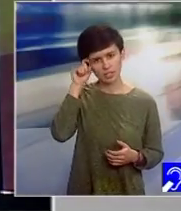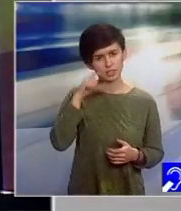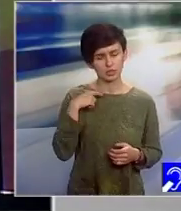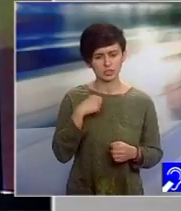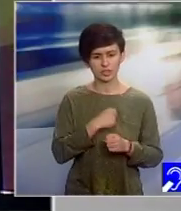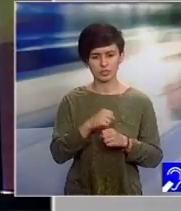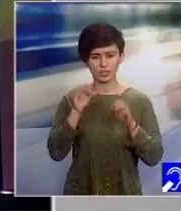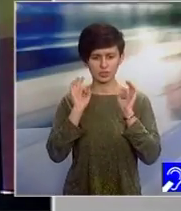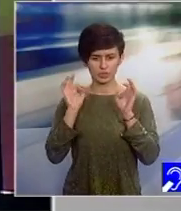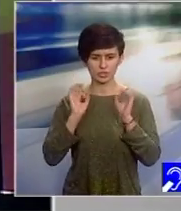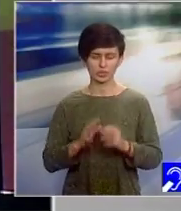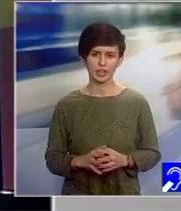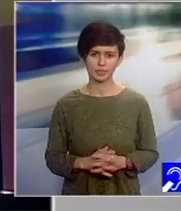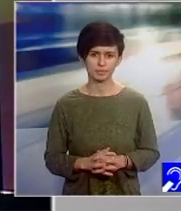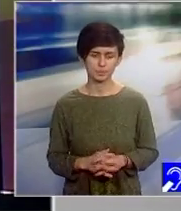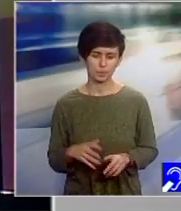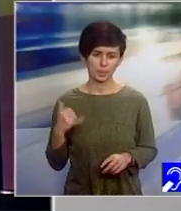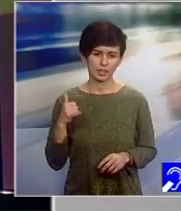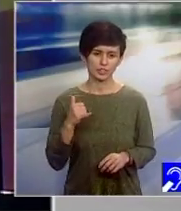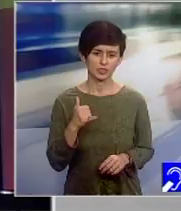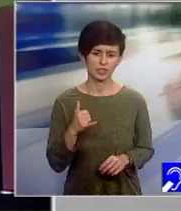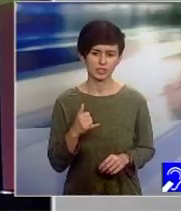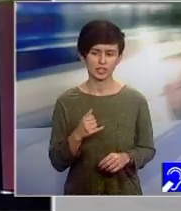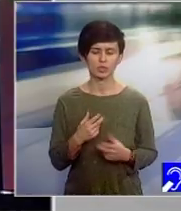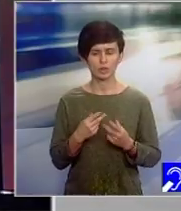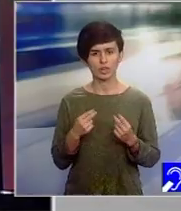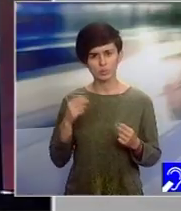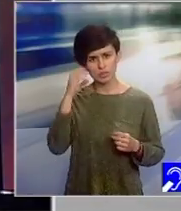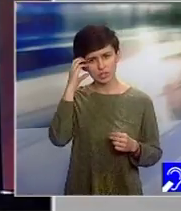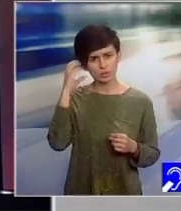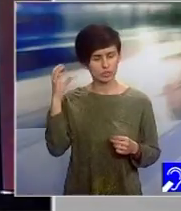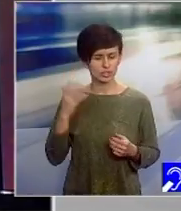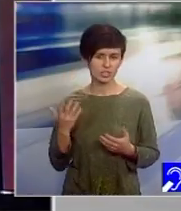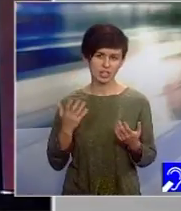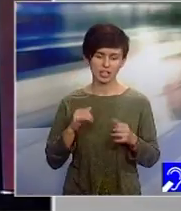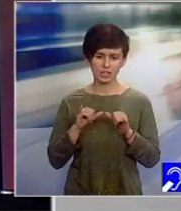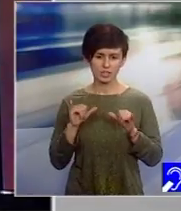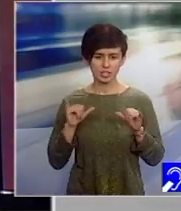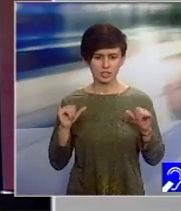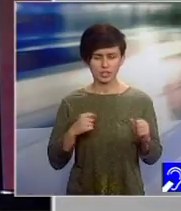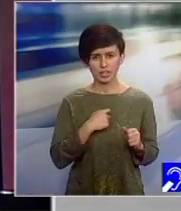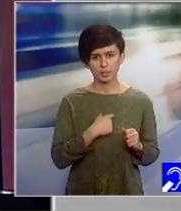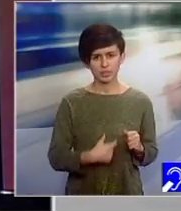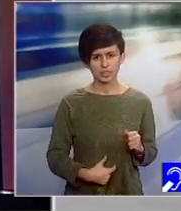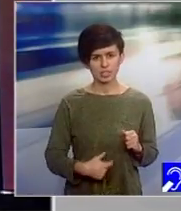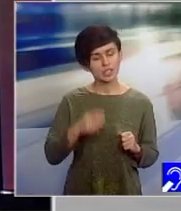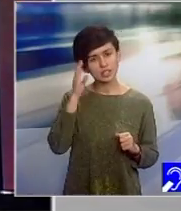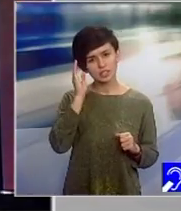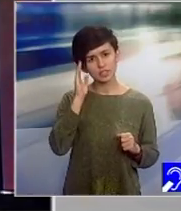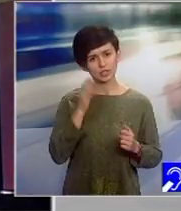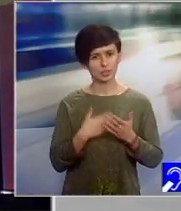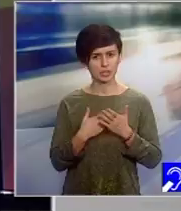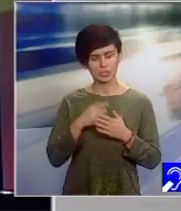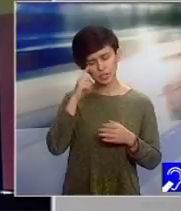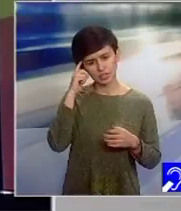nu cred, sunt sigur. Și vor veni încărcați cu niște cunoștințe care le va dezvolta personalitatea pe viitor. Pentru că la asta ne